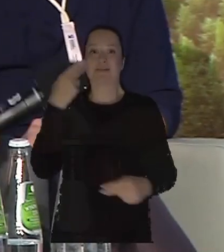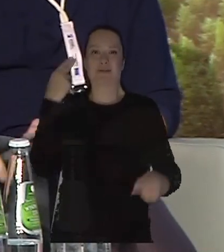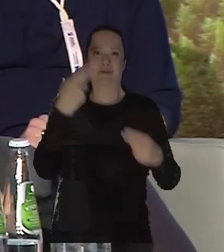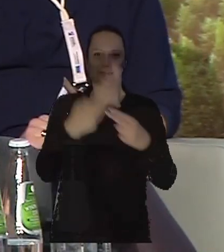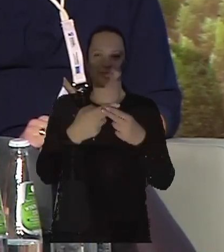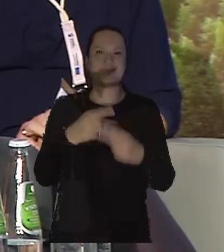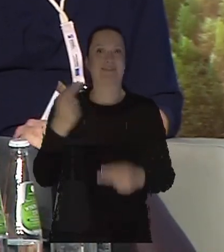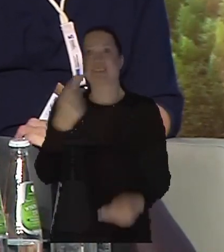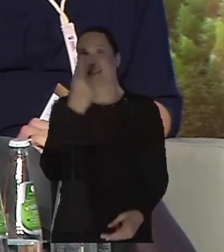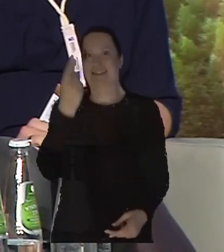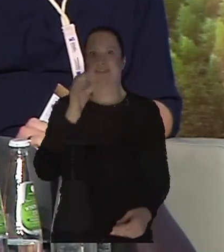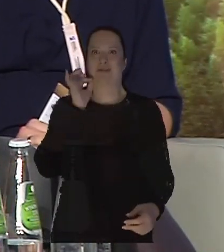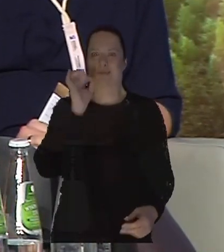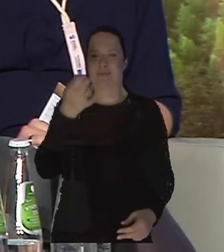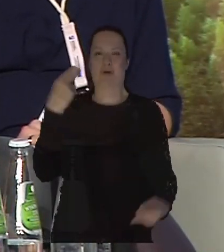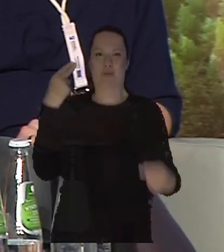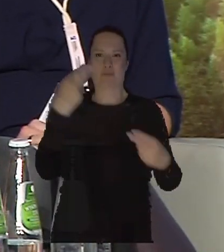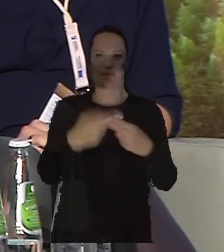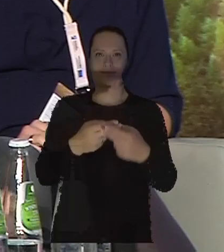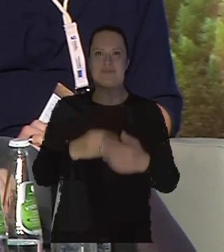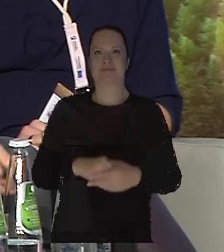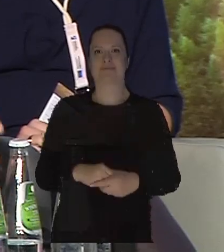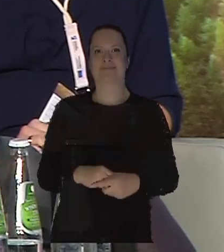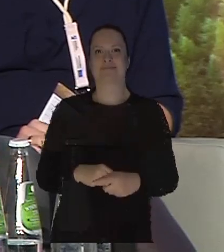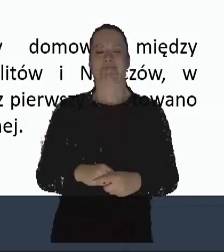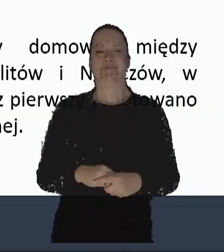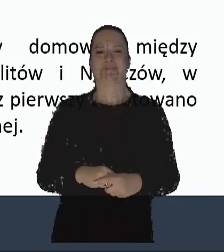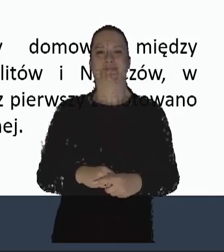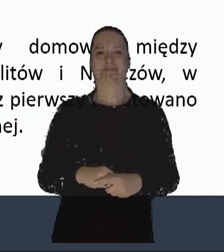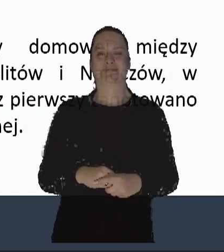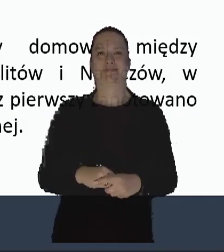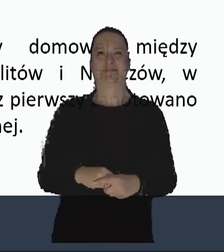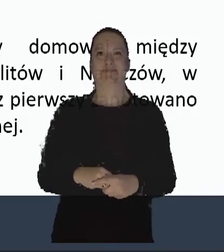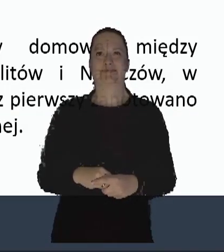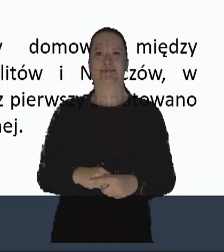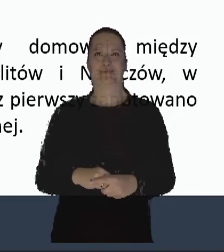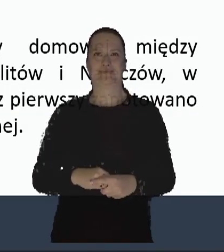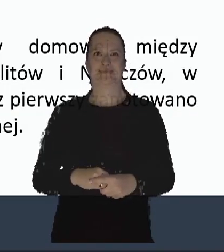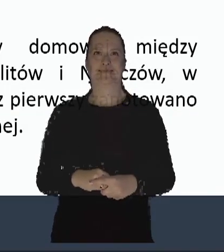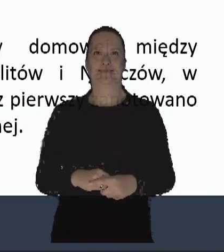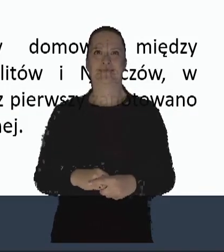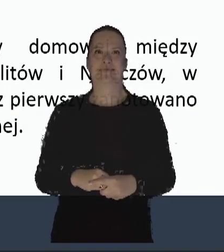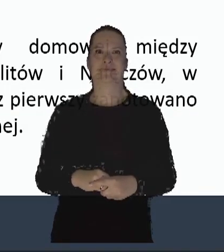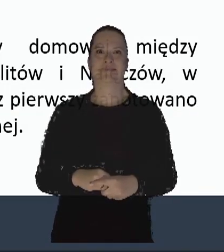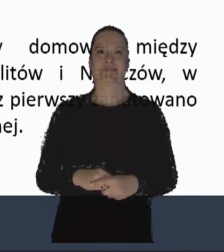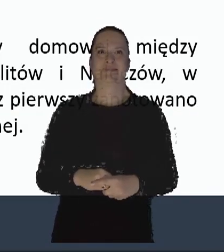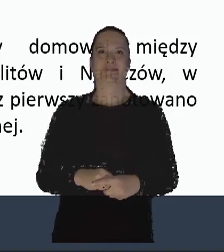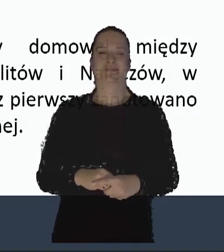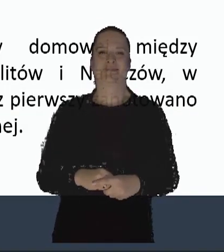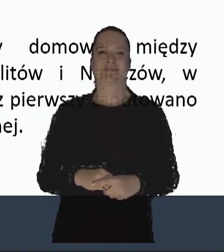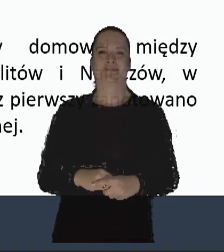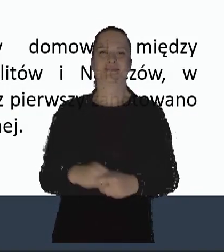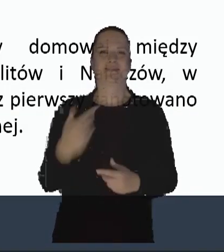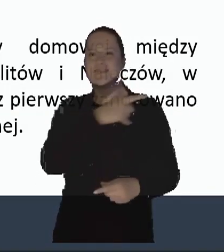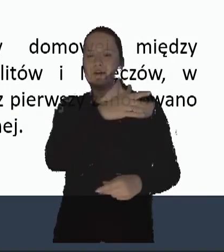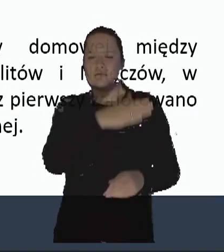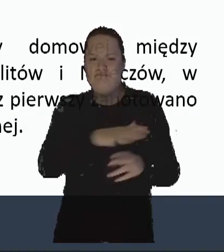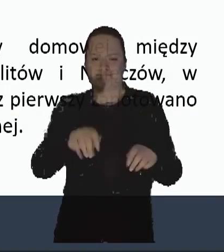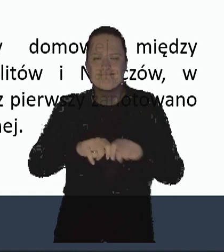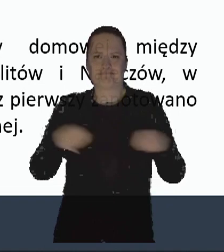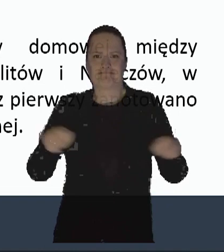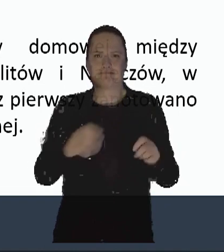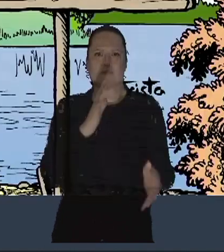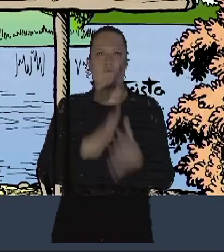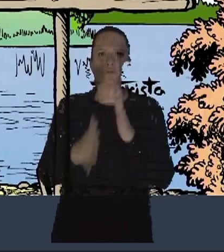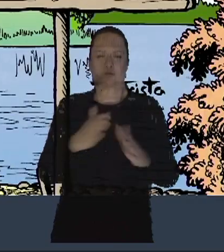i jedyna, która była tak naprawdę ustawiana w naszej zabawie. Podczas wojny domowej,